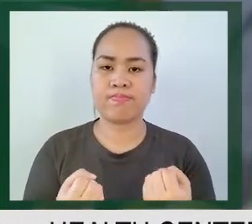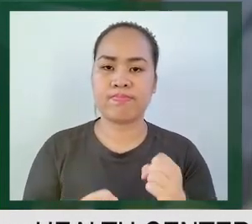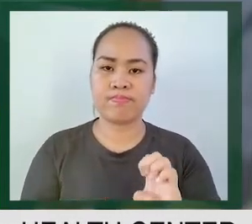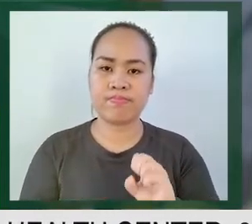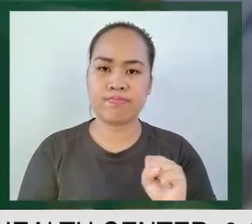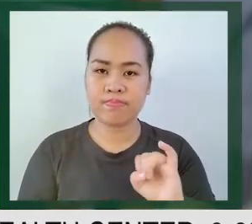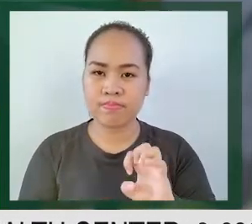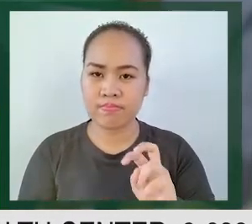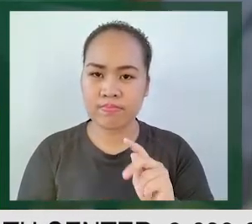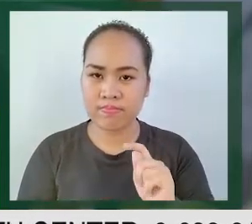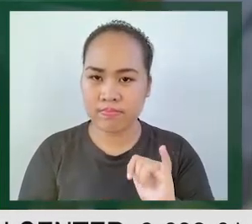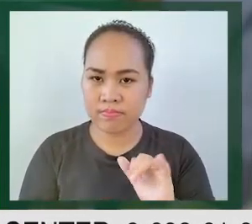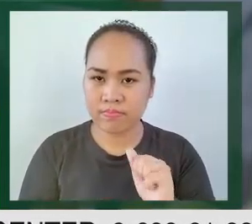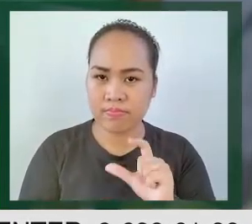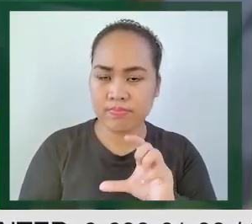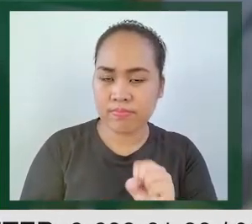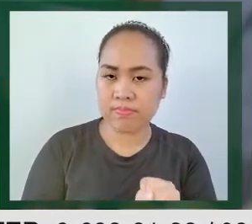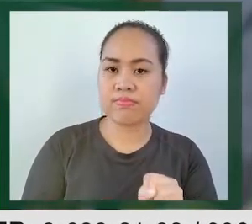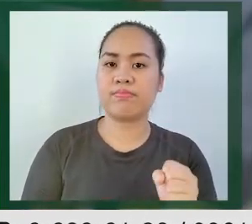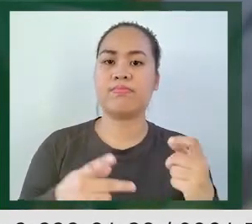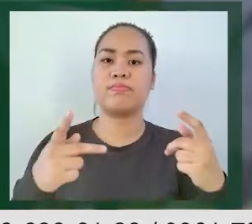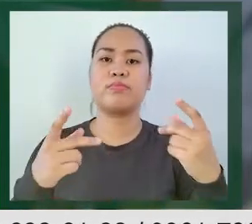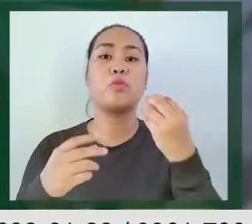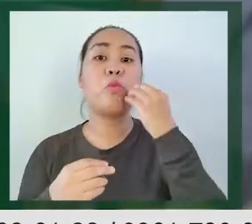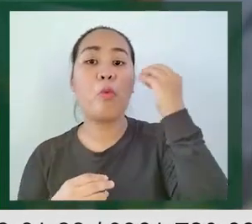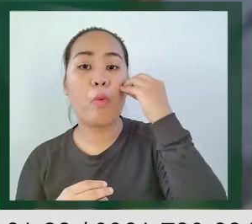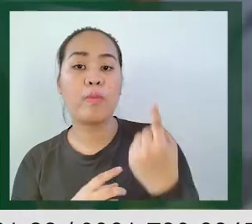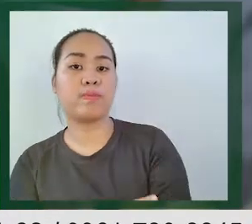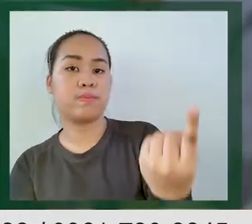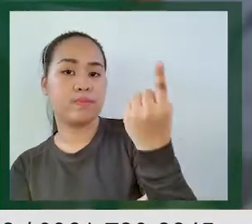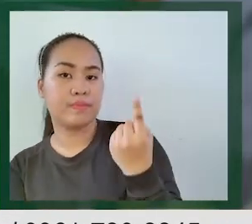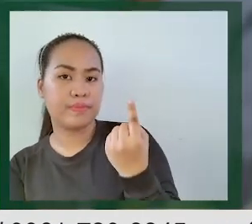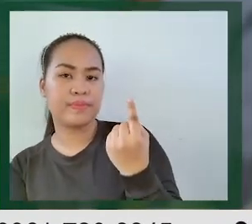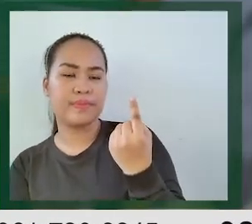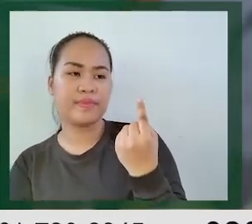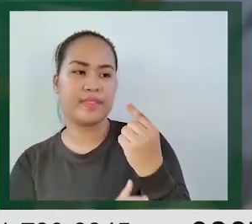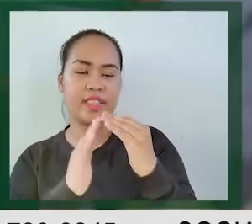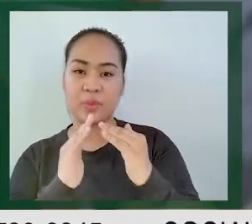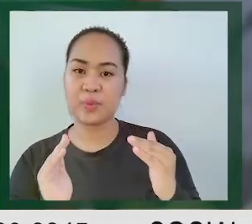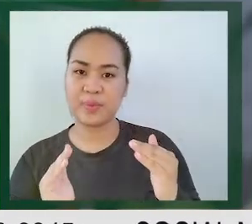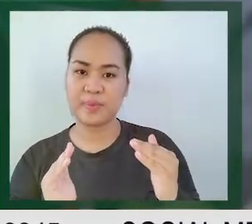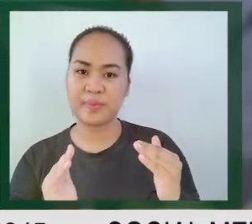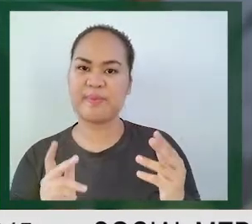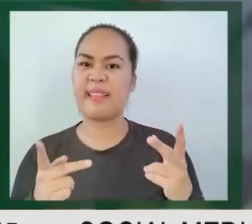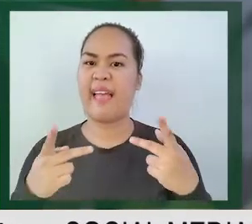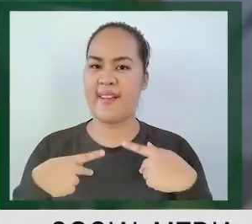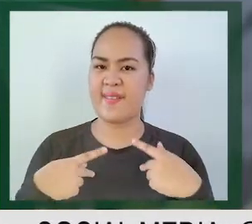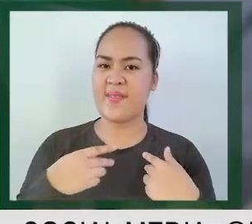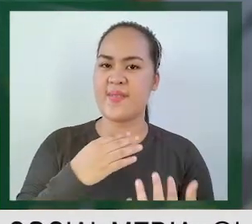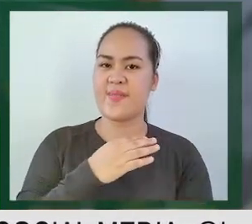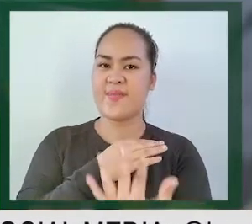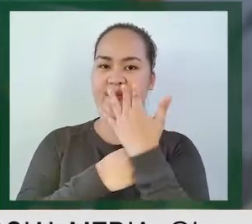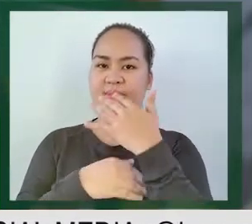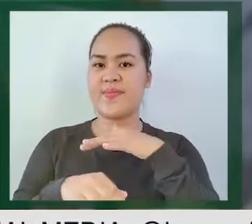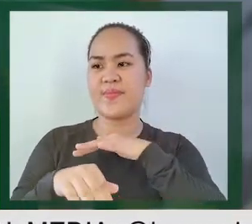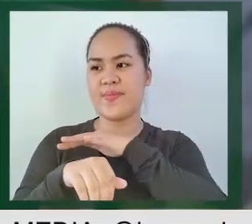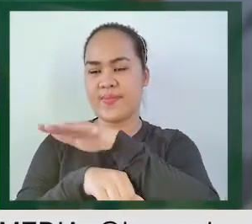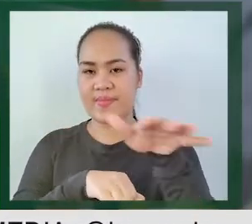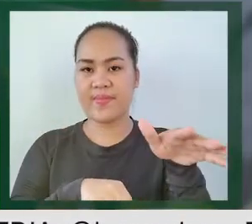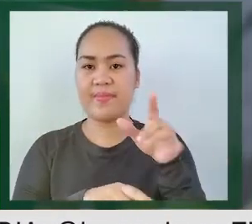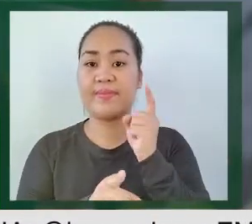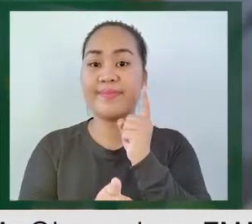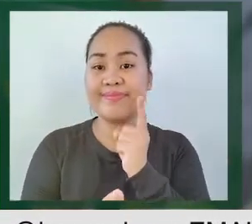mag-iingat pagdating sa labas, di wala rin. So sa akin lamang po, kung sino po ang assigned natin lumabas ng ating